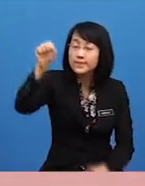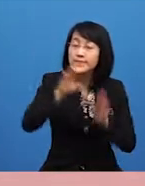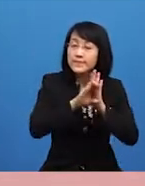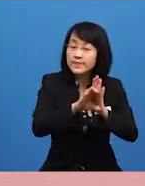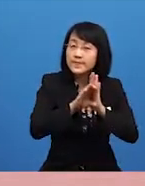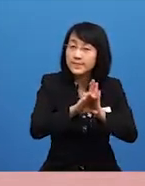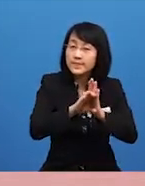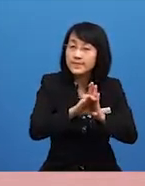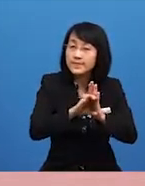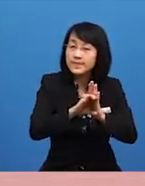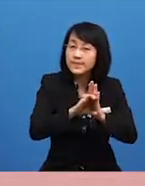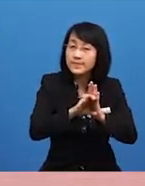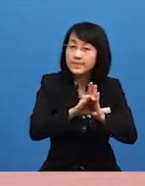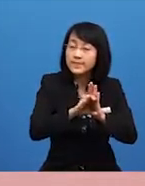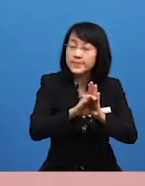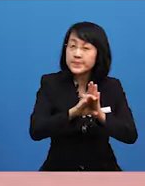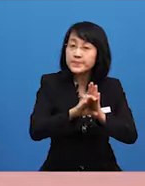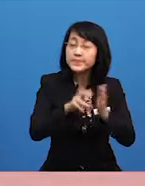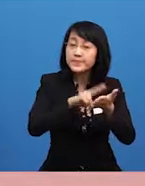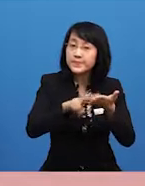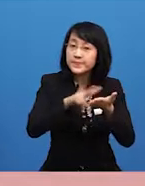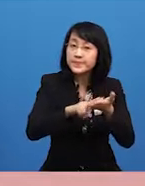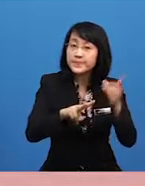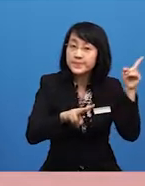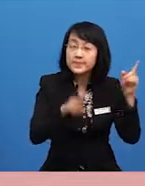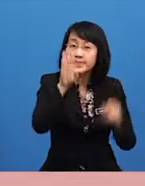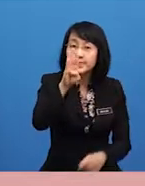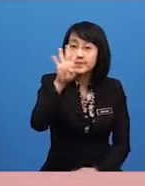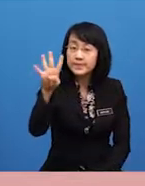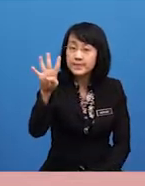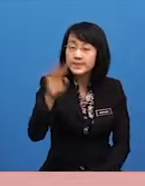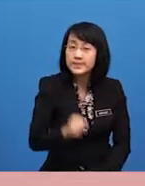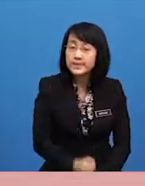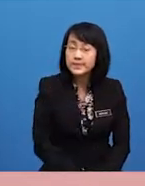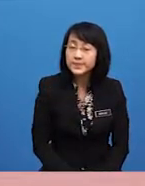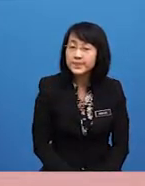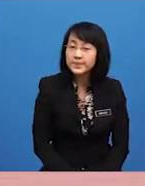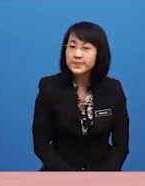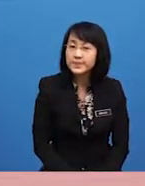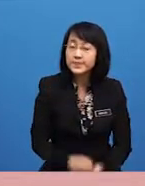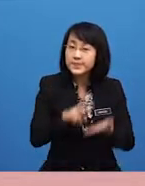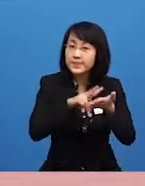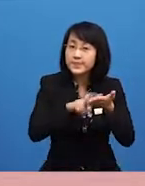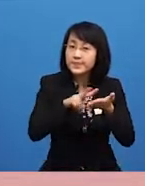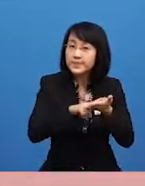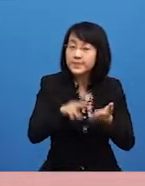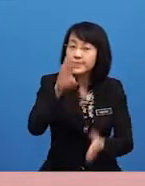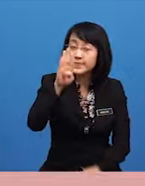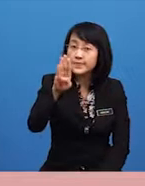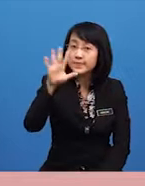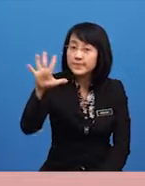seperti Banjaran Croker B4, Banjaran Trosmadi